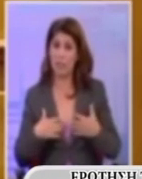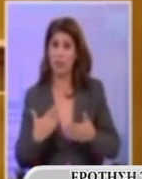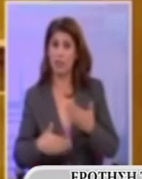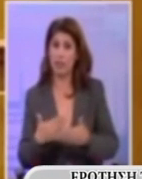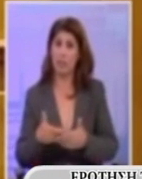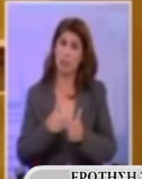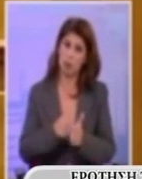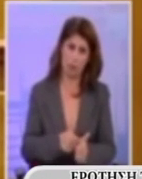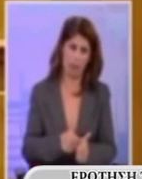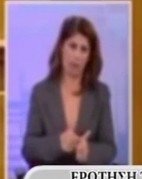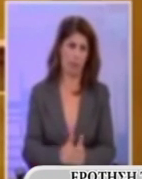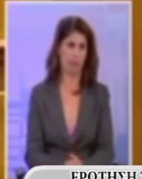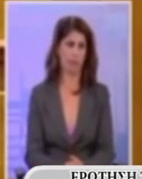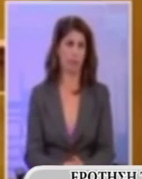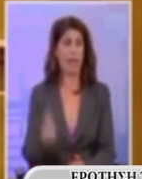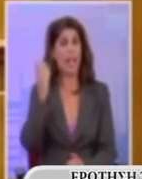στο δικτυακό τόπο